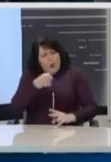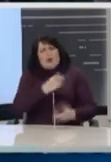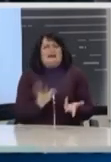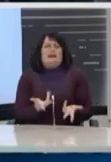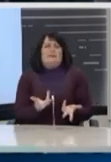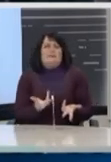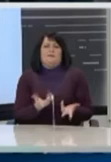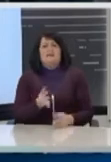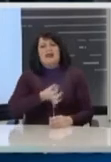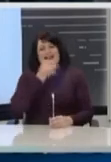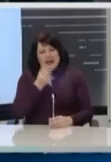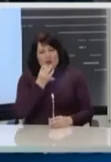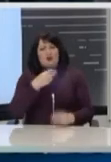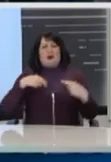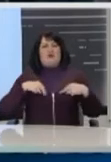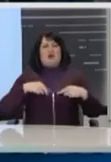Και ας αναφερθώ στο Πεντάγωνο.